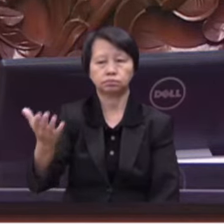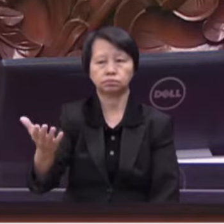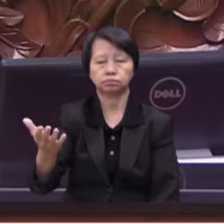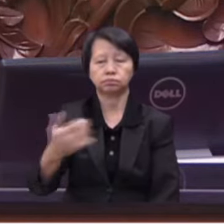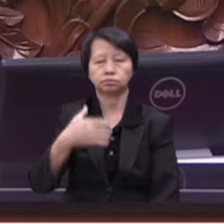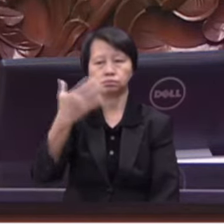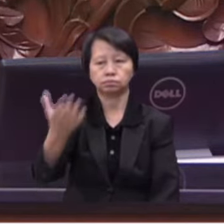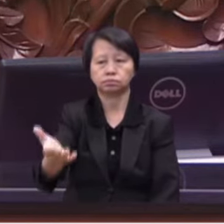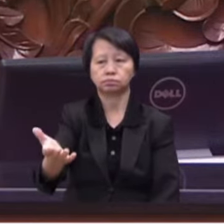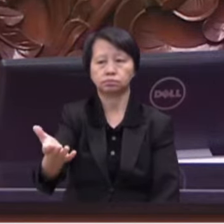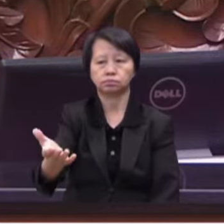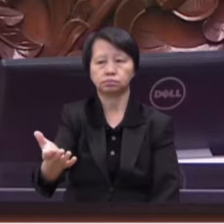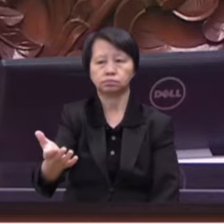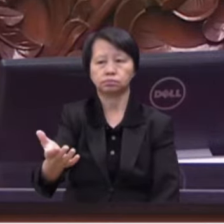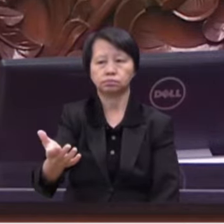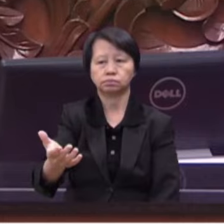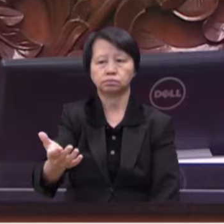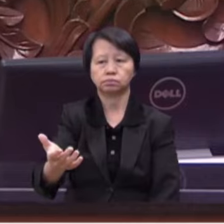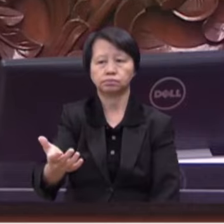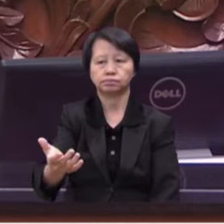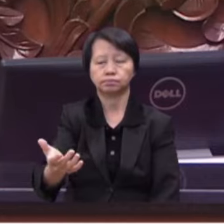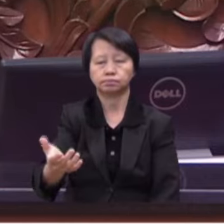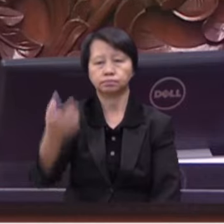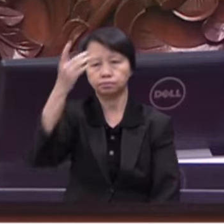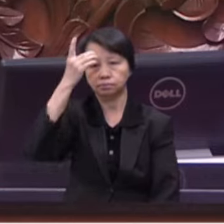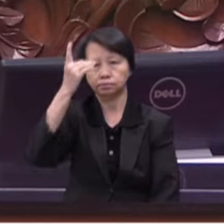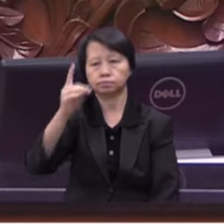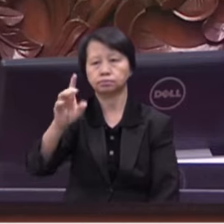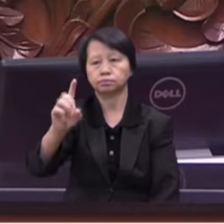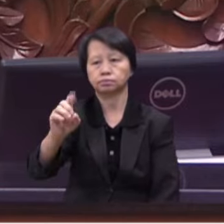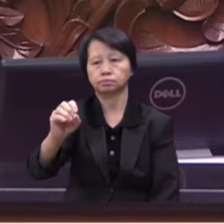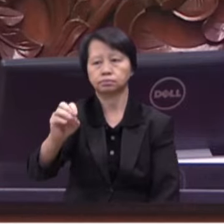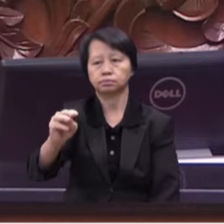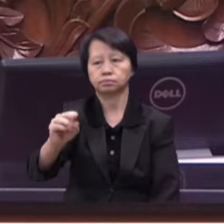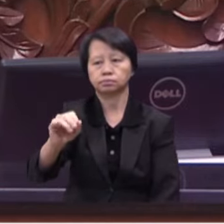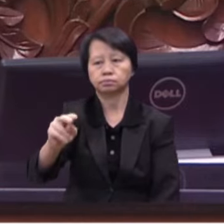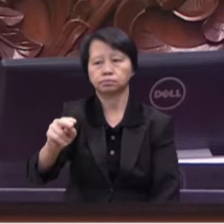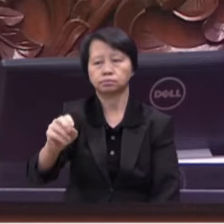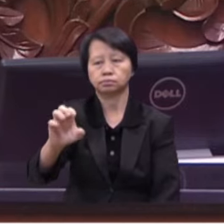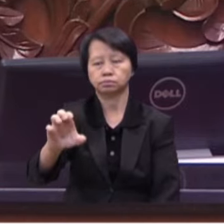saya jemput Datuk Dominic